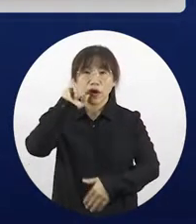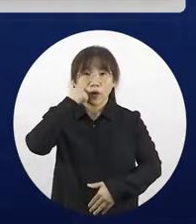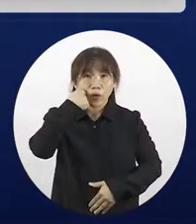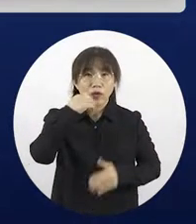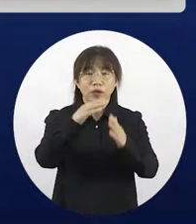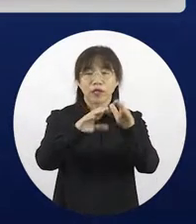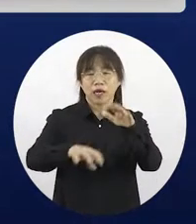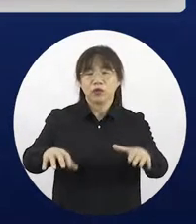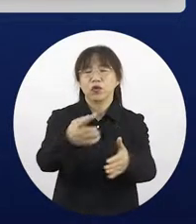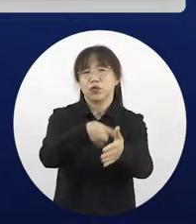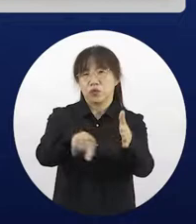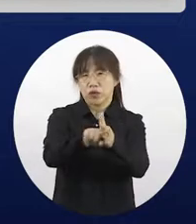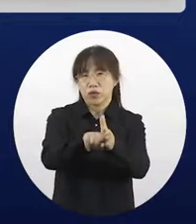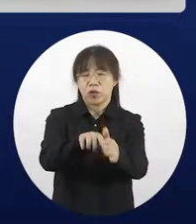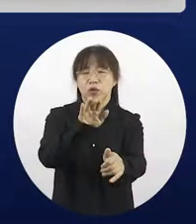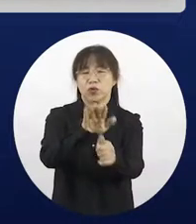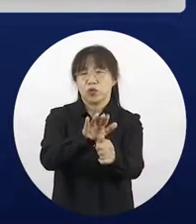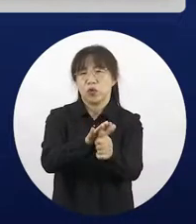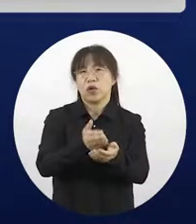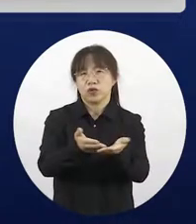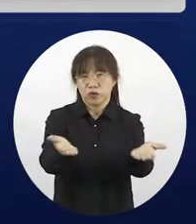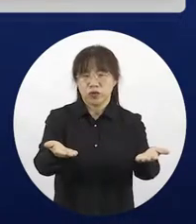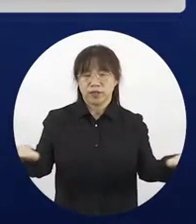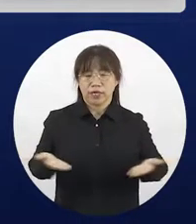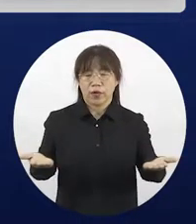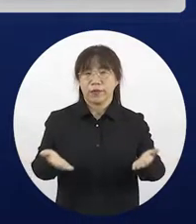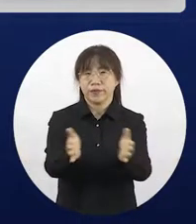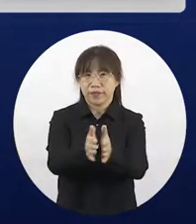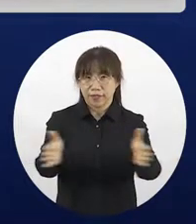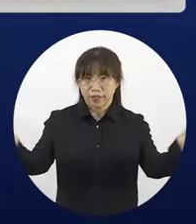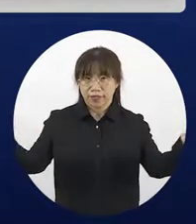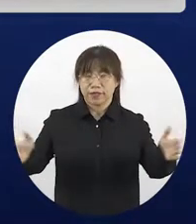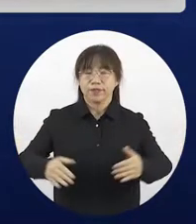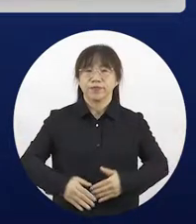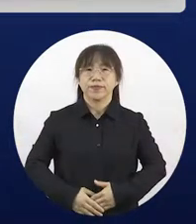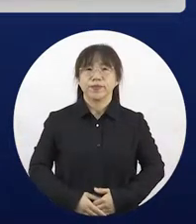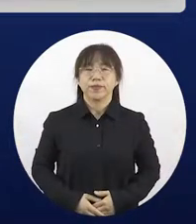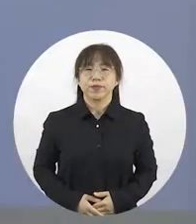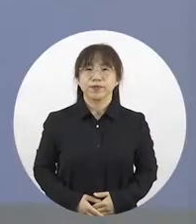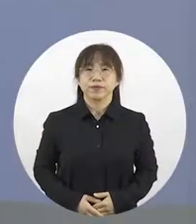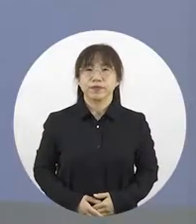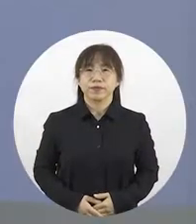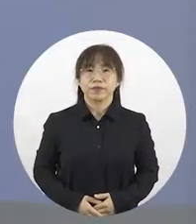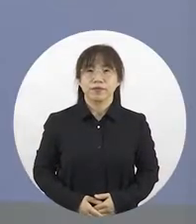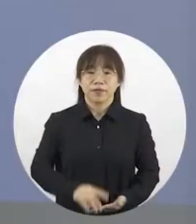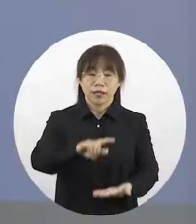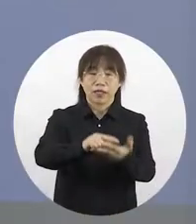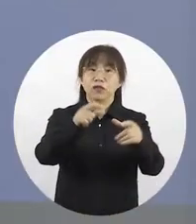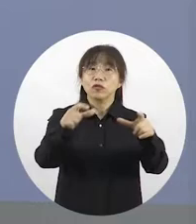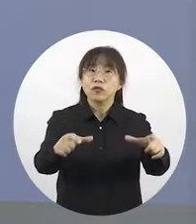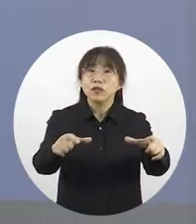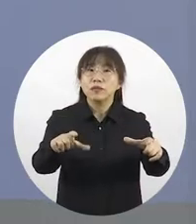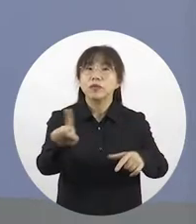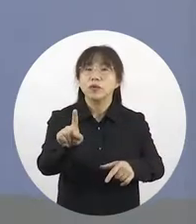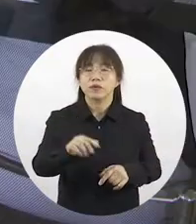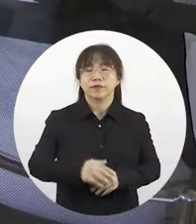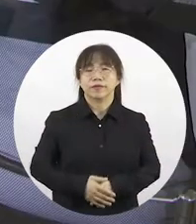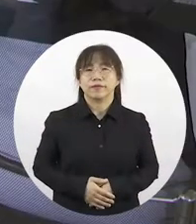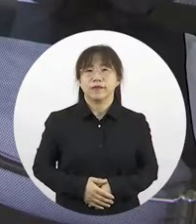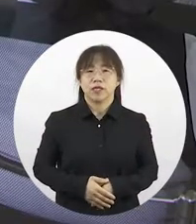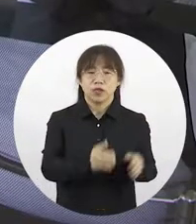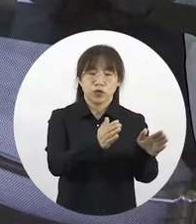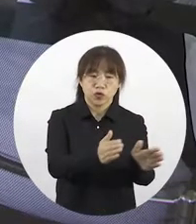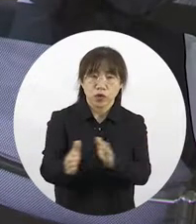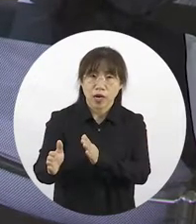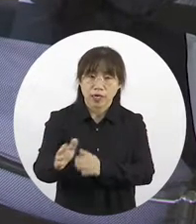서비스를 지원하는 우리 동네 수납정리 도우미 사업을 펼칩니다. 먼저 강서구는 사업 추진을